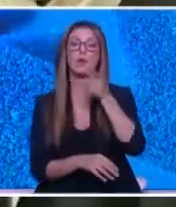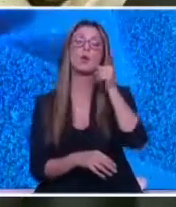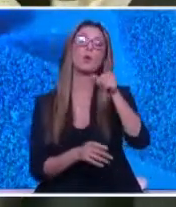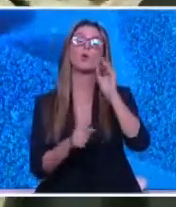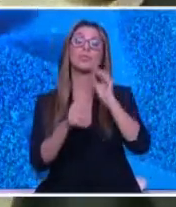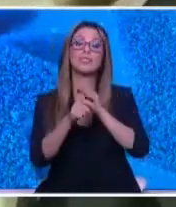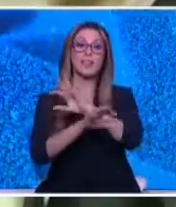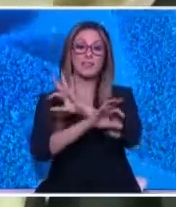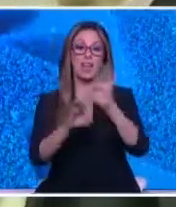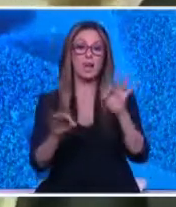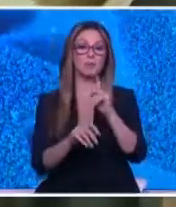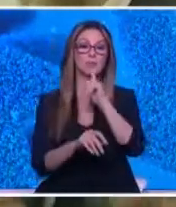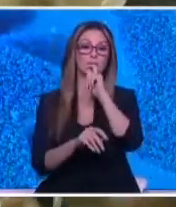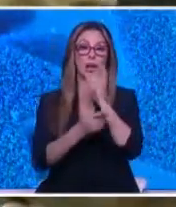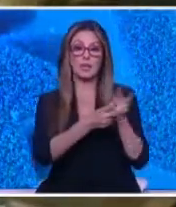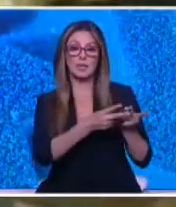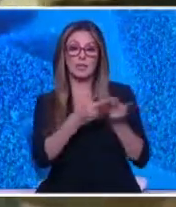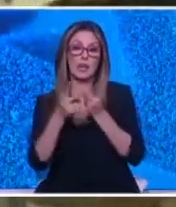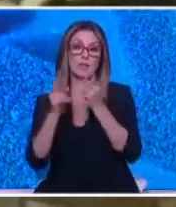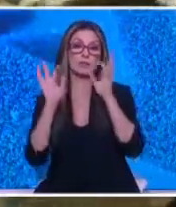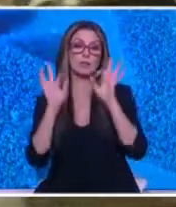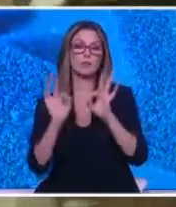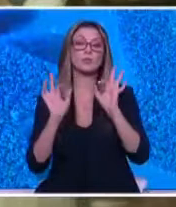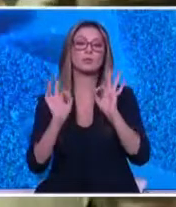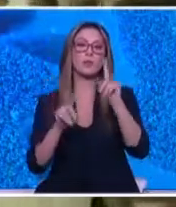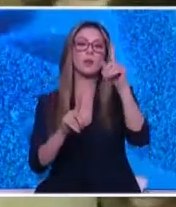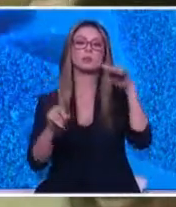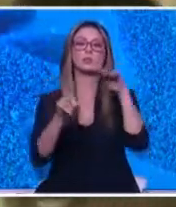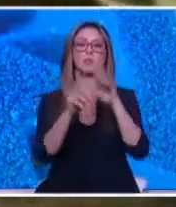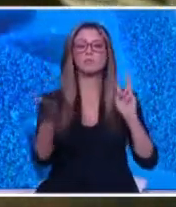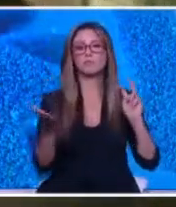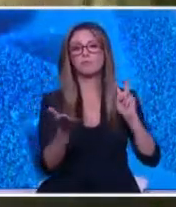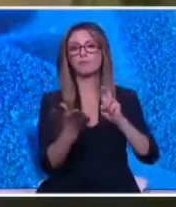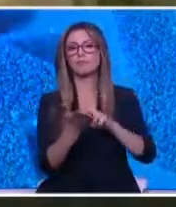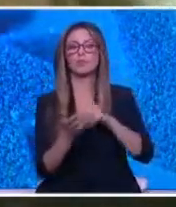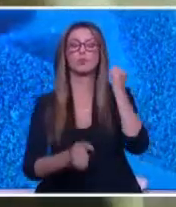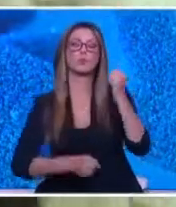tam sahnede anons edildiği esnada bir saldırgan tarafından